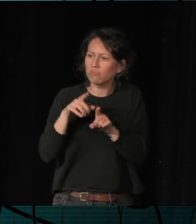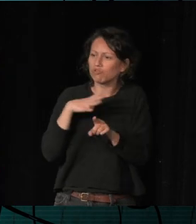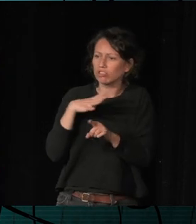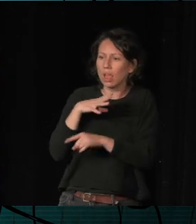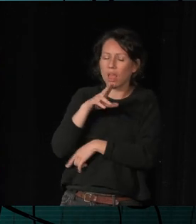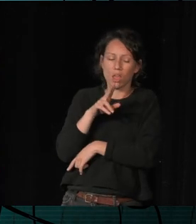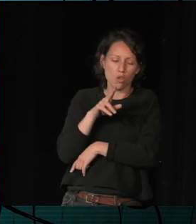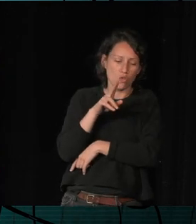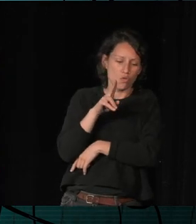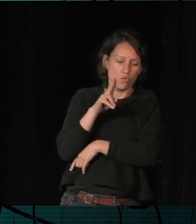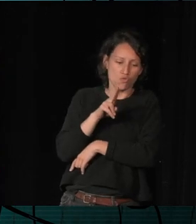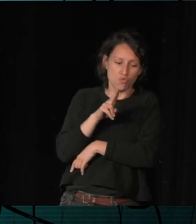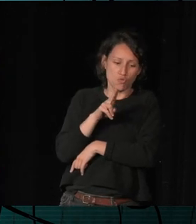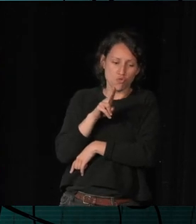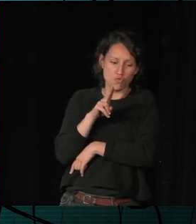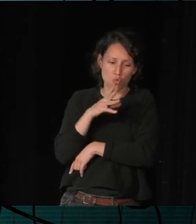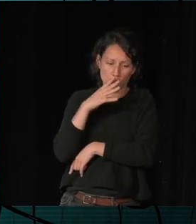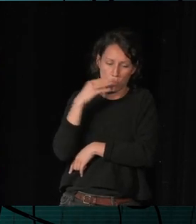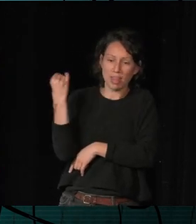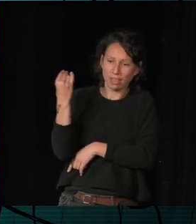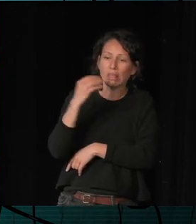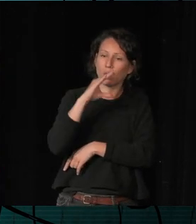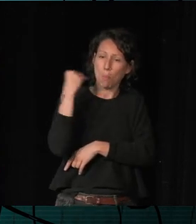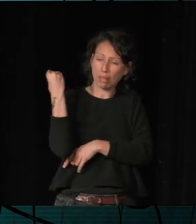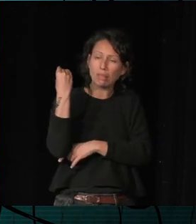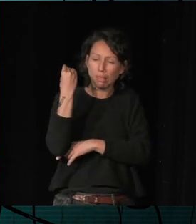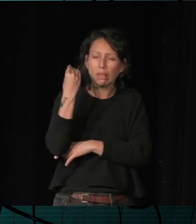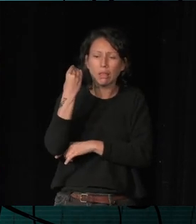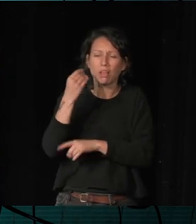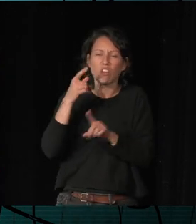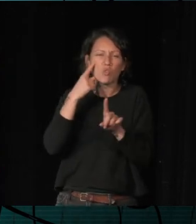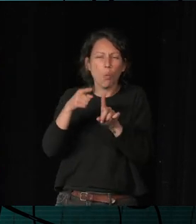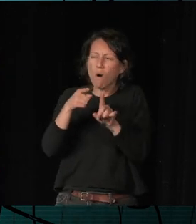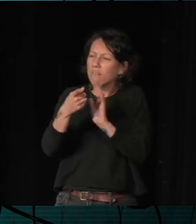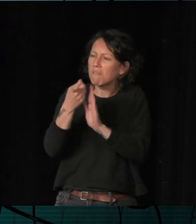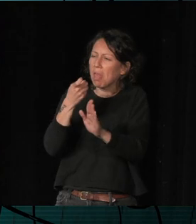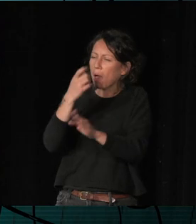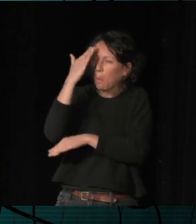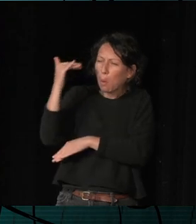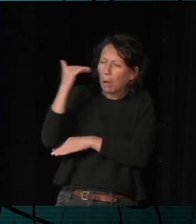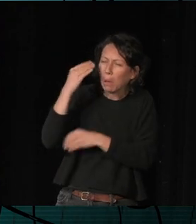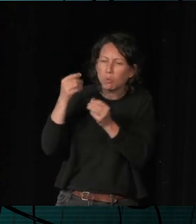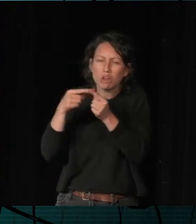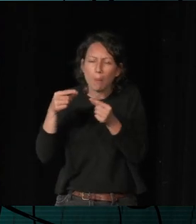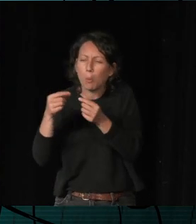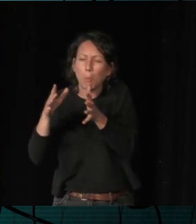Oui. Voilà, donc petit jeu indé, obscur, coréen, je crois, à l'origine, peut-être japonais, je ne sais plus exactement, peut-être